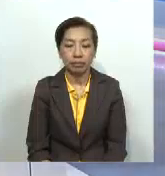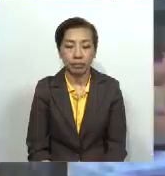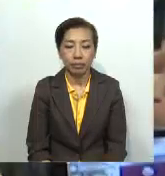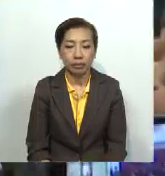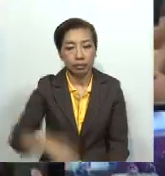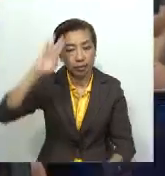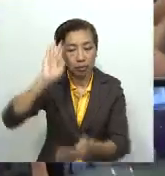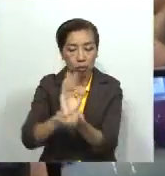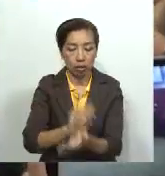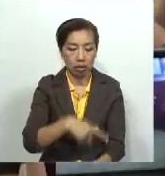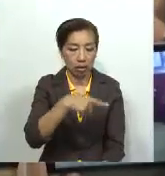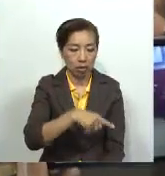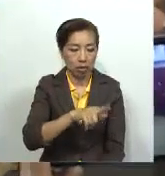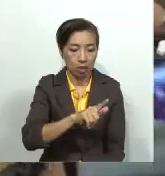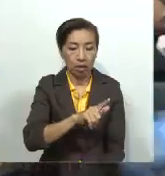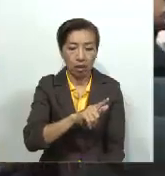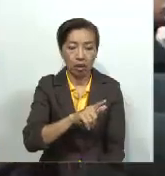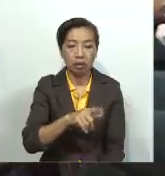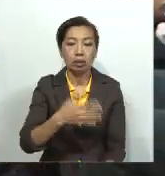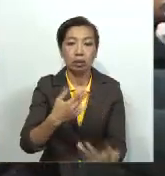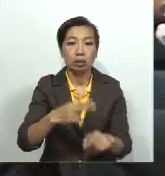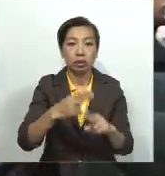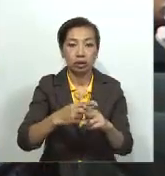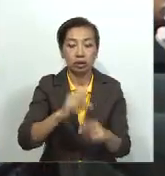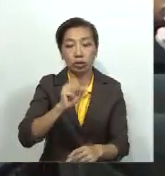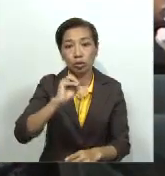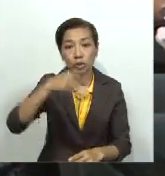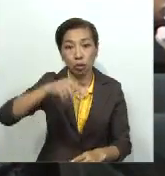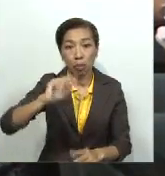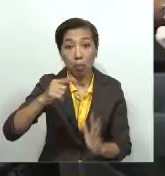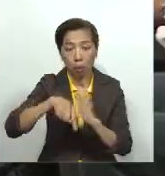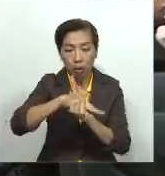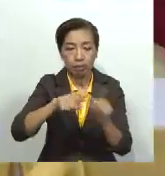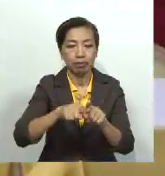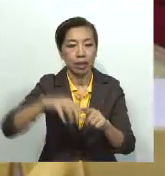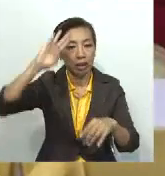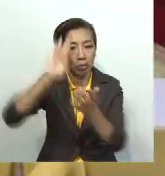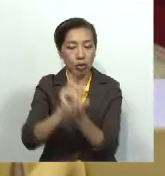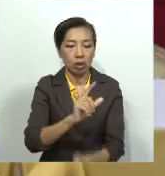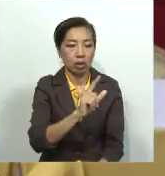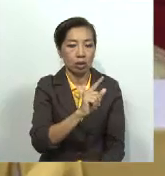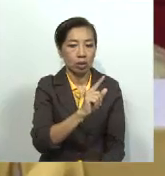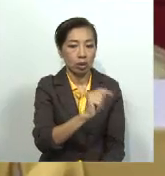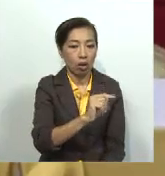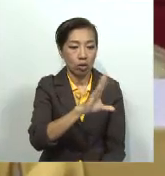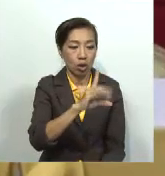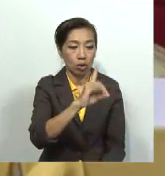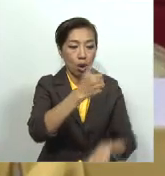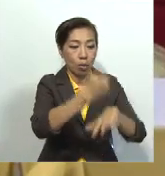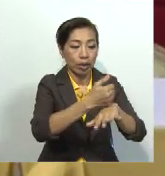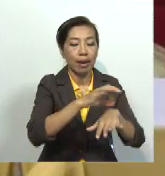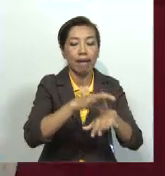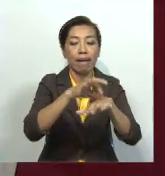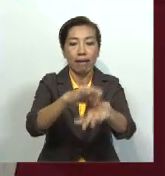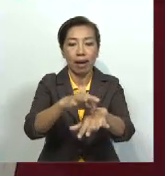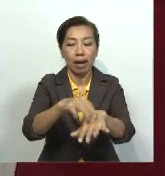พลตำรวจโทสมพงษ์ชิงดวงนะครับส่งมอบตำแหน่งผู้บัญชาการตำรวจตระเวนชายแดนให้กับพลตำรวจโทวิชิตปักษานะครับก่อนที่จะเข้